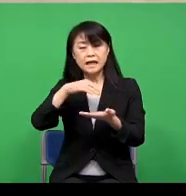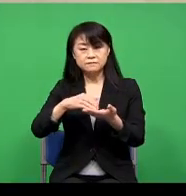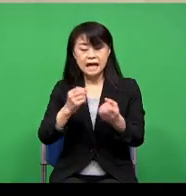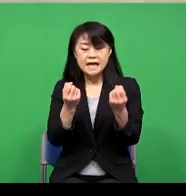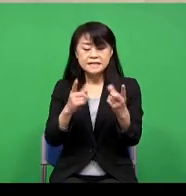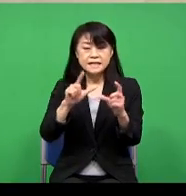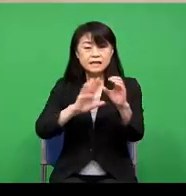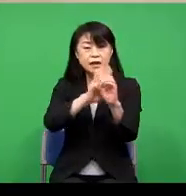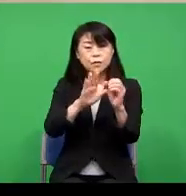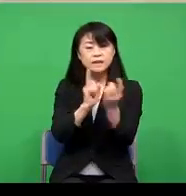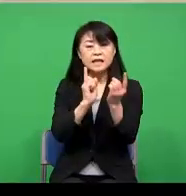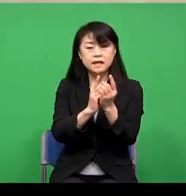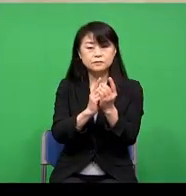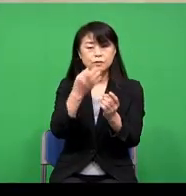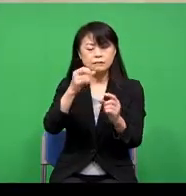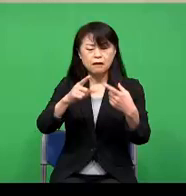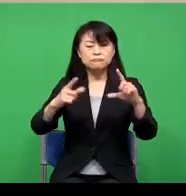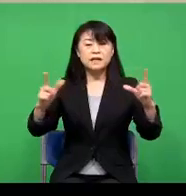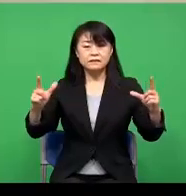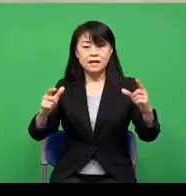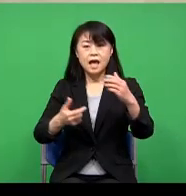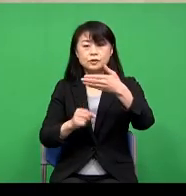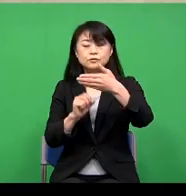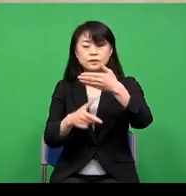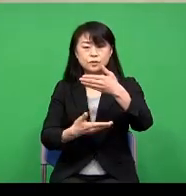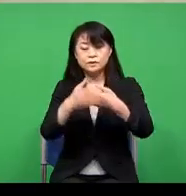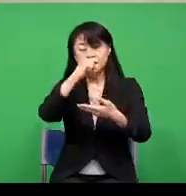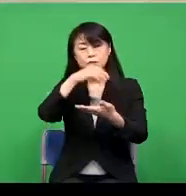気込みというかですね、思いを教えてください。 はい、